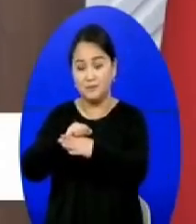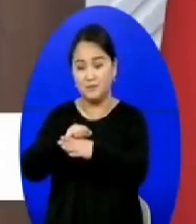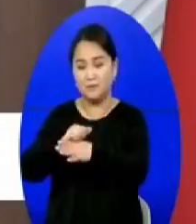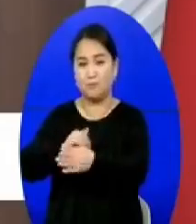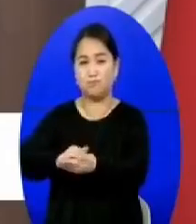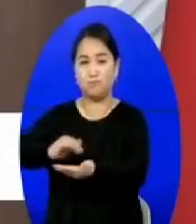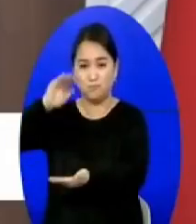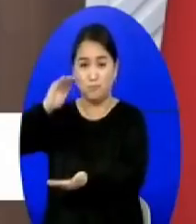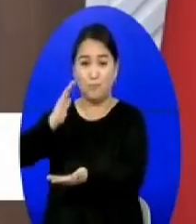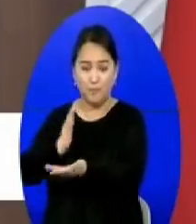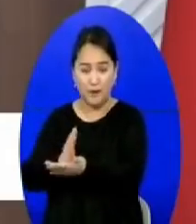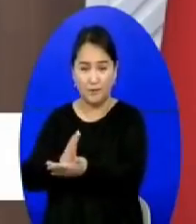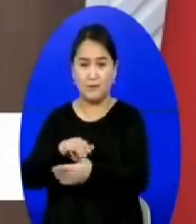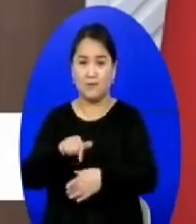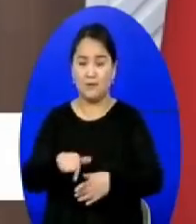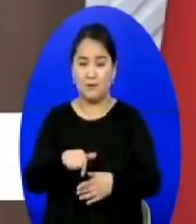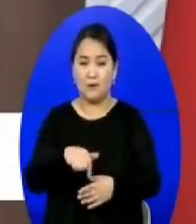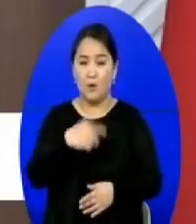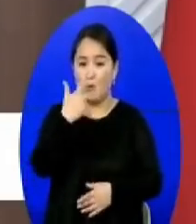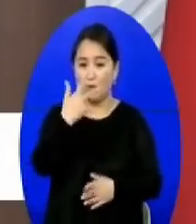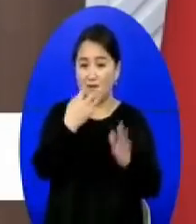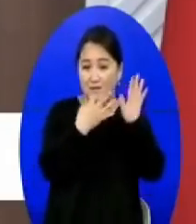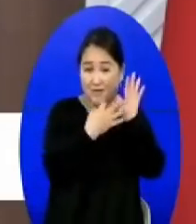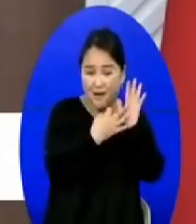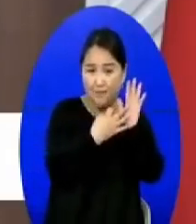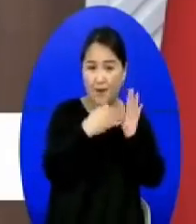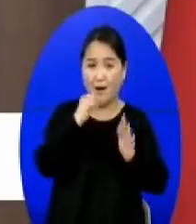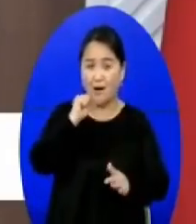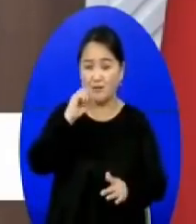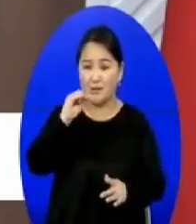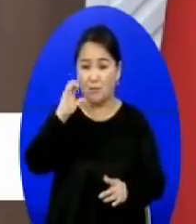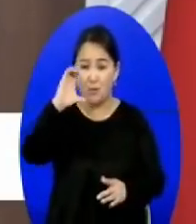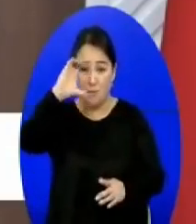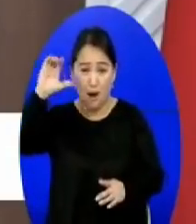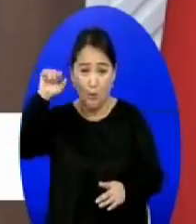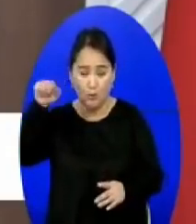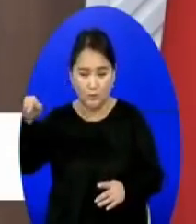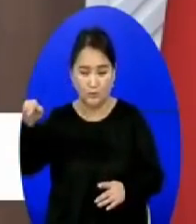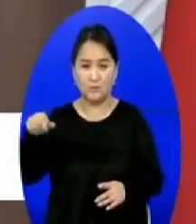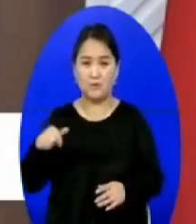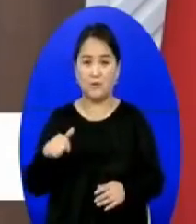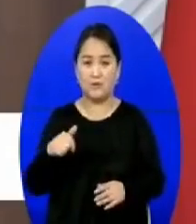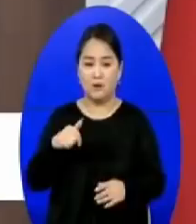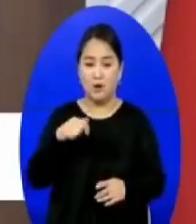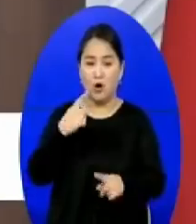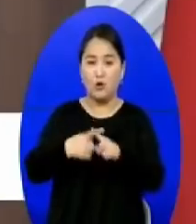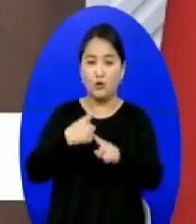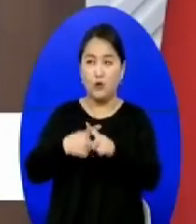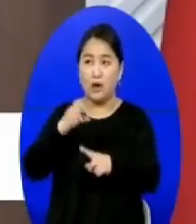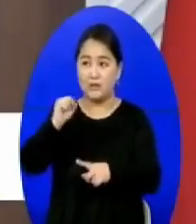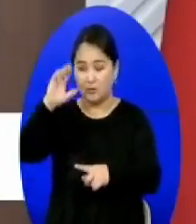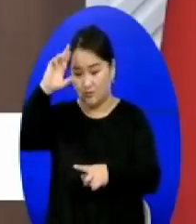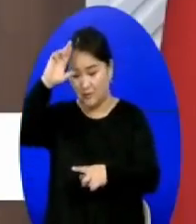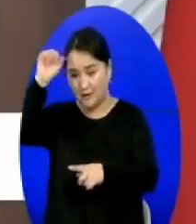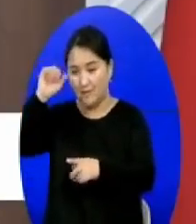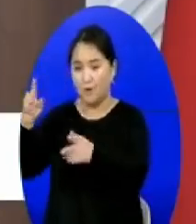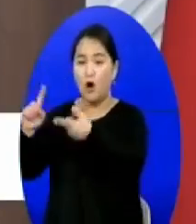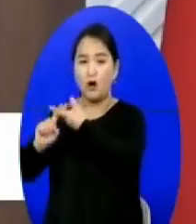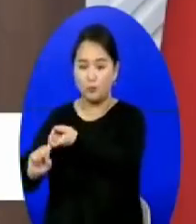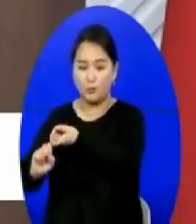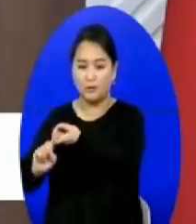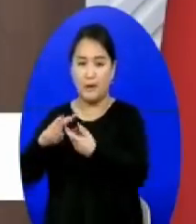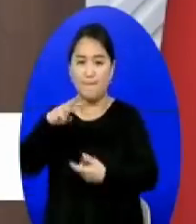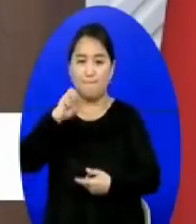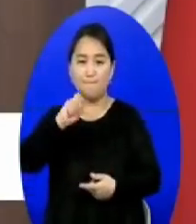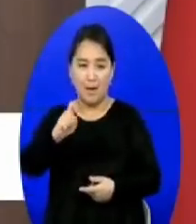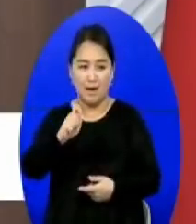нь бодлогын гэрээгээр 38 аж ахуйн нэгжүүлэх экспортод хүнсөдөө аж ахуйн сайдын батсан жормын дагуу махыг гадагш